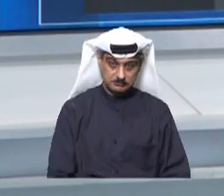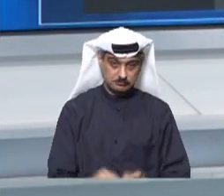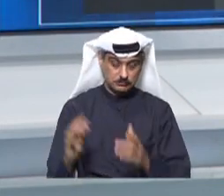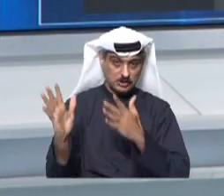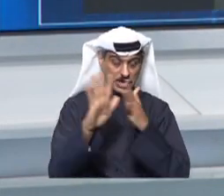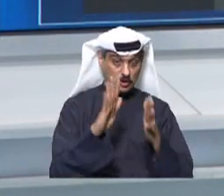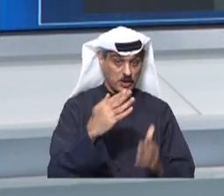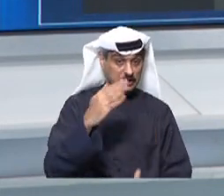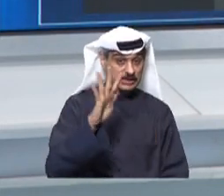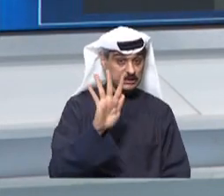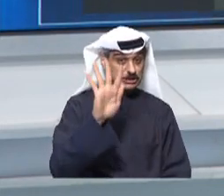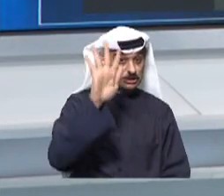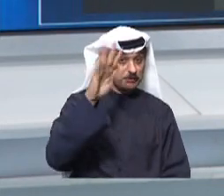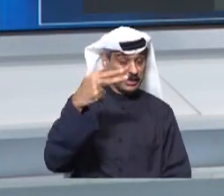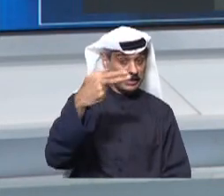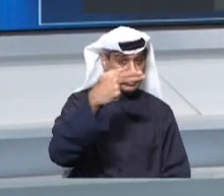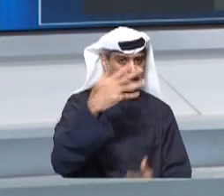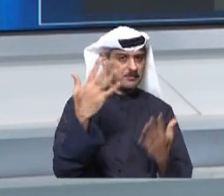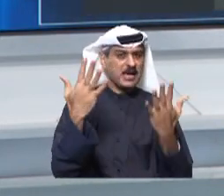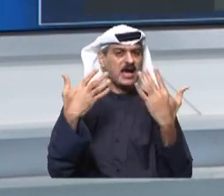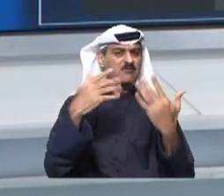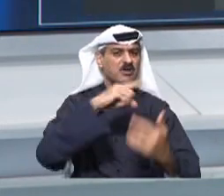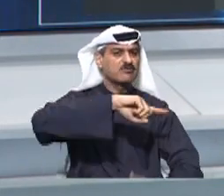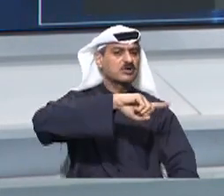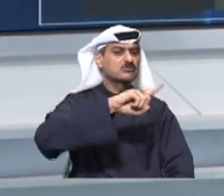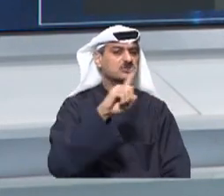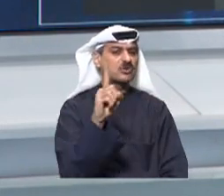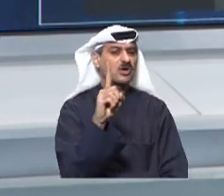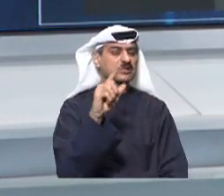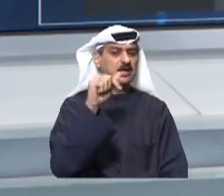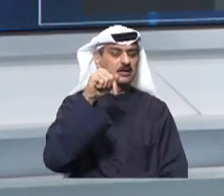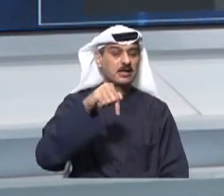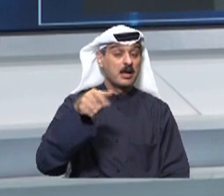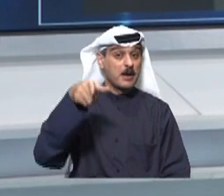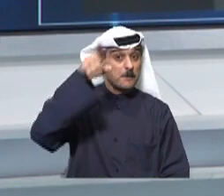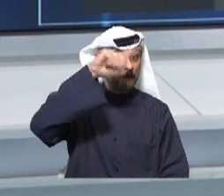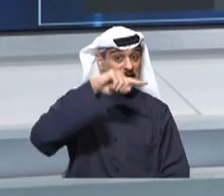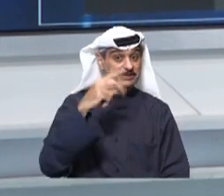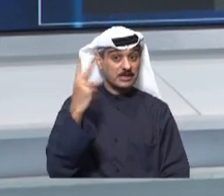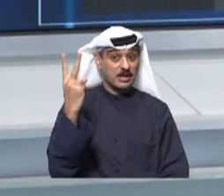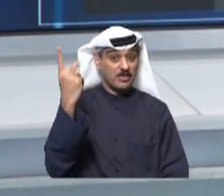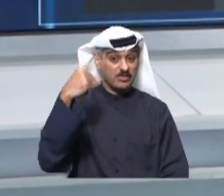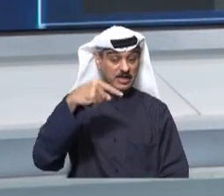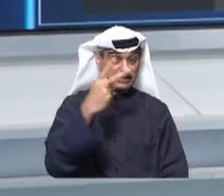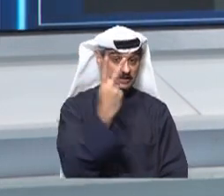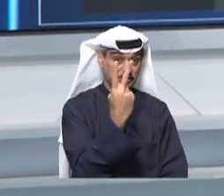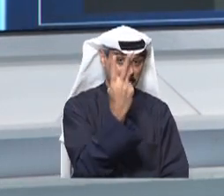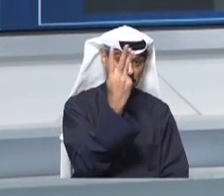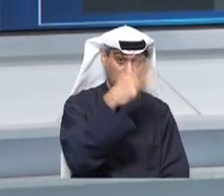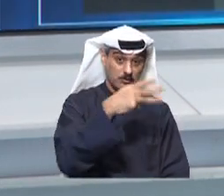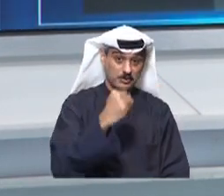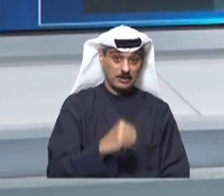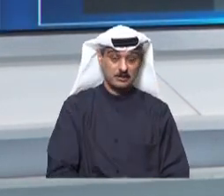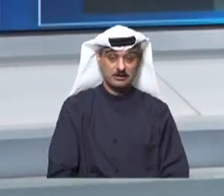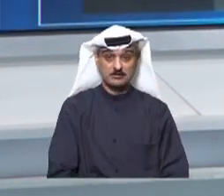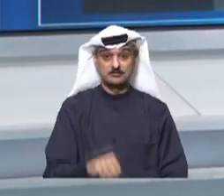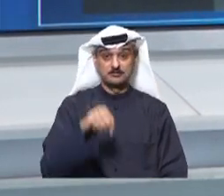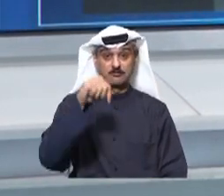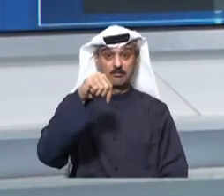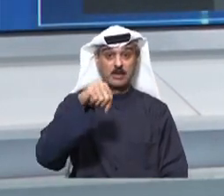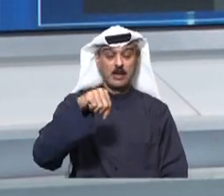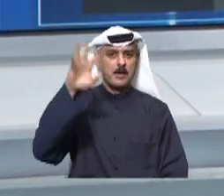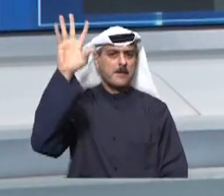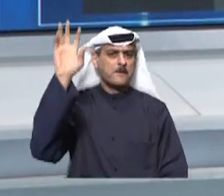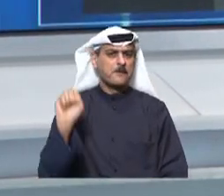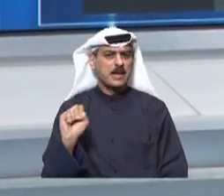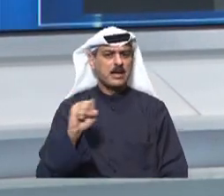غربي راح يكون خفيف إلى معتدل السرعة، تتراوح سرعته نهار يوم الغد ما بين 12 إلى 32 كيلومتر في الساعة، أما مساء قد يصل ما